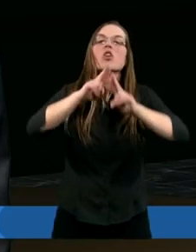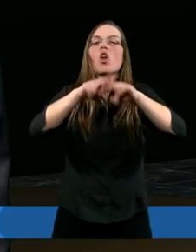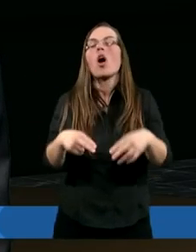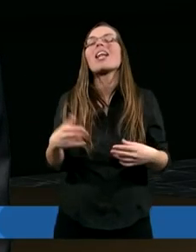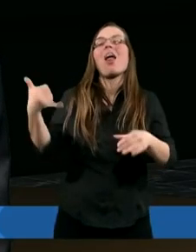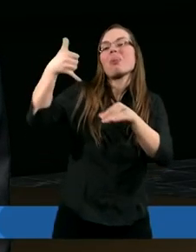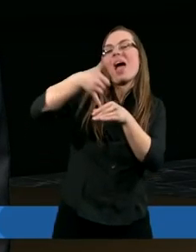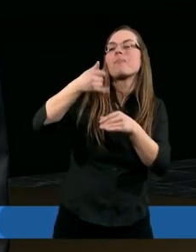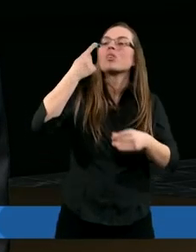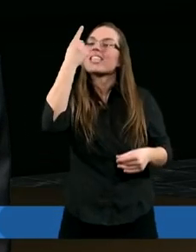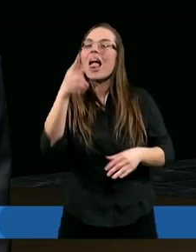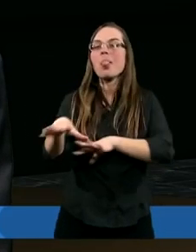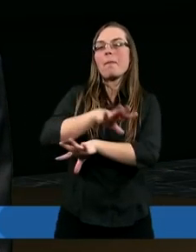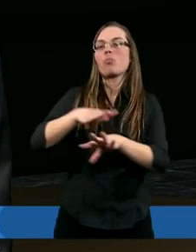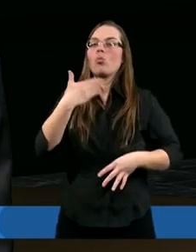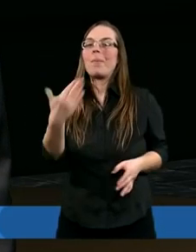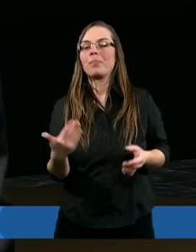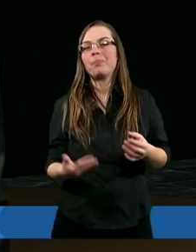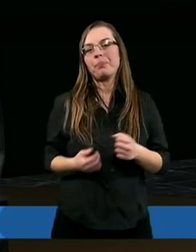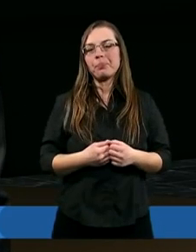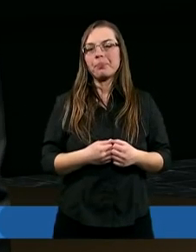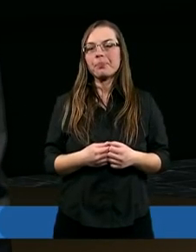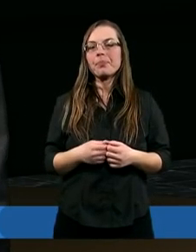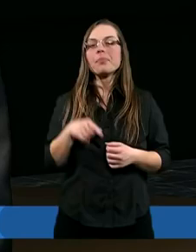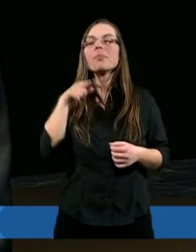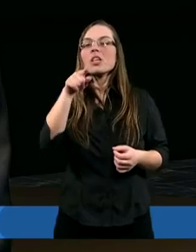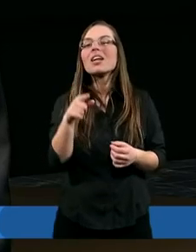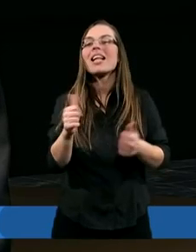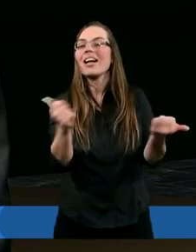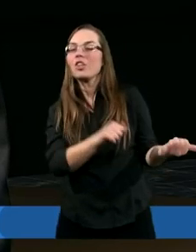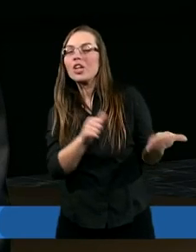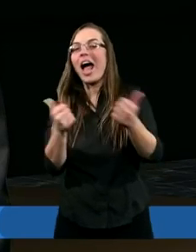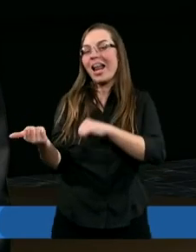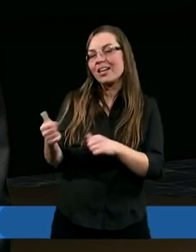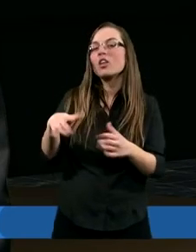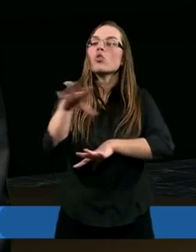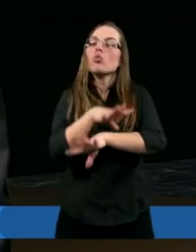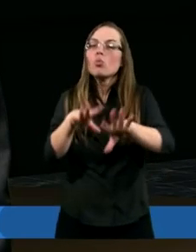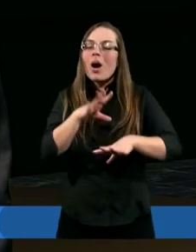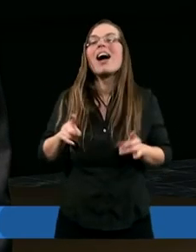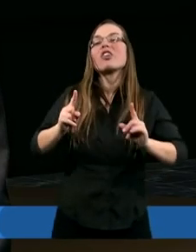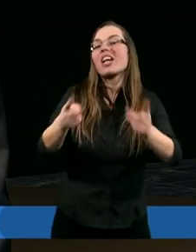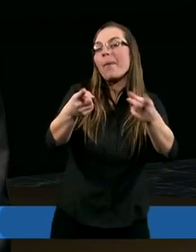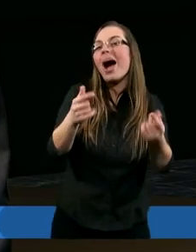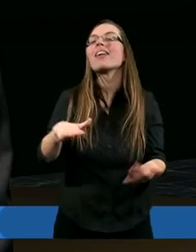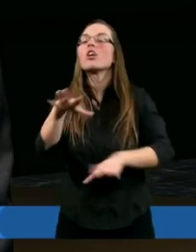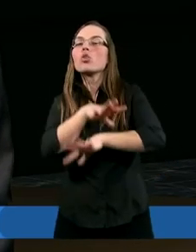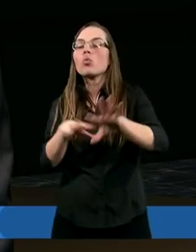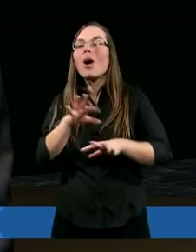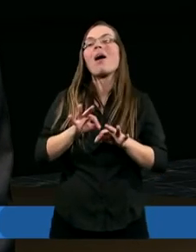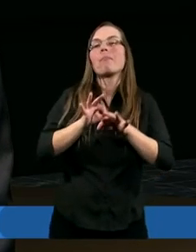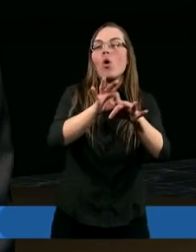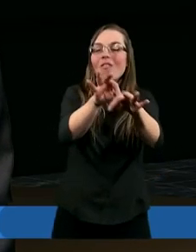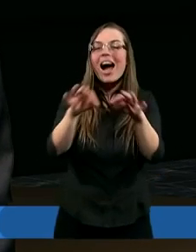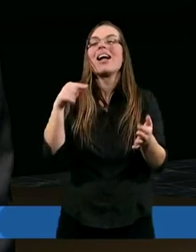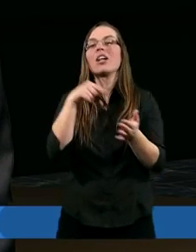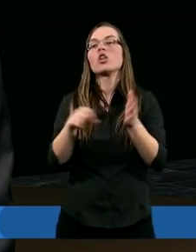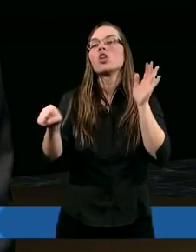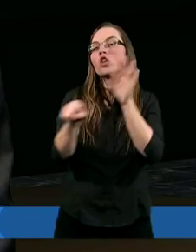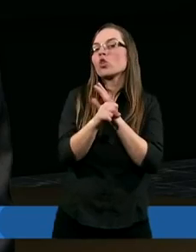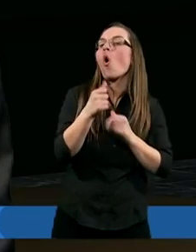zostaliśmy napojeni jednym duchem. Ten chrzest Ducha, działanie Ducha prowadzi